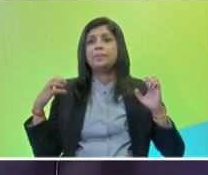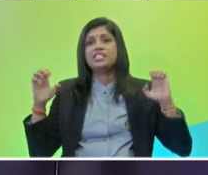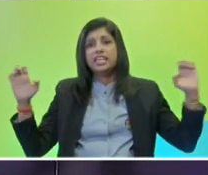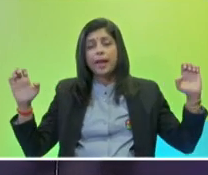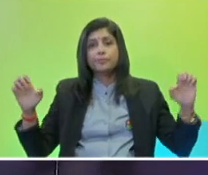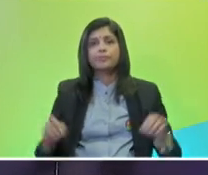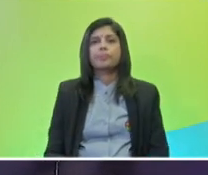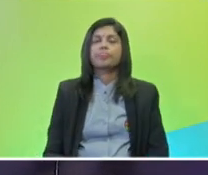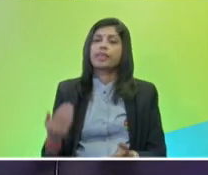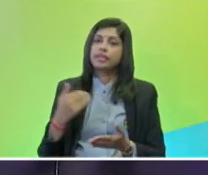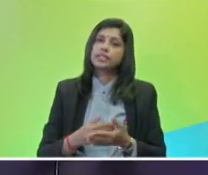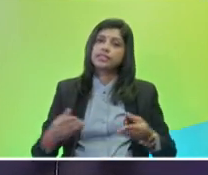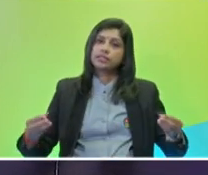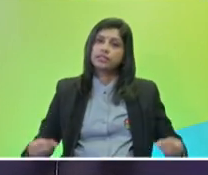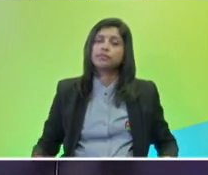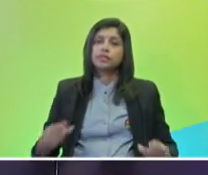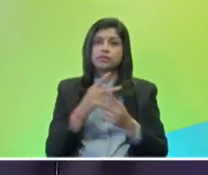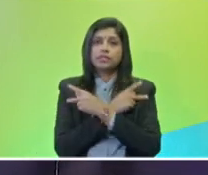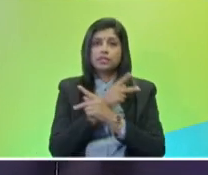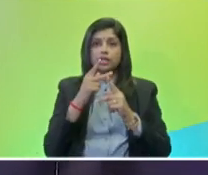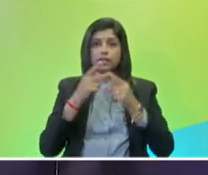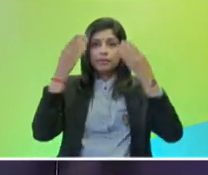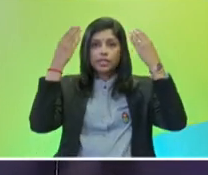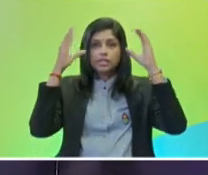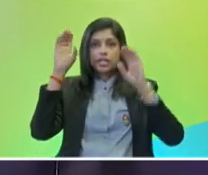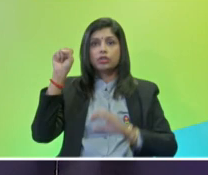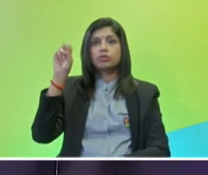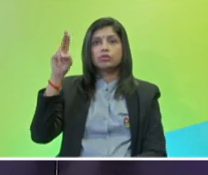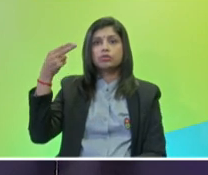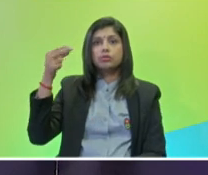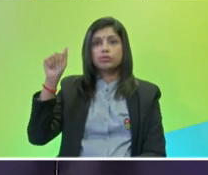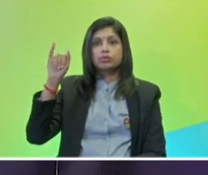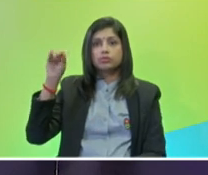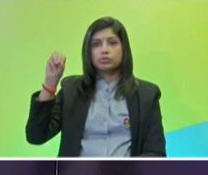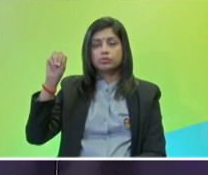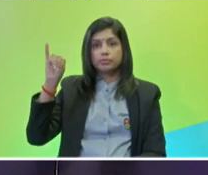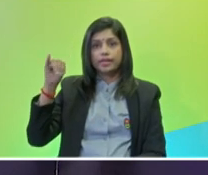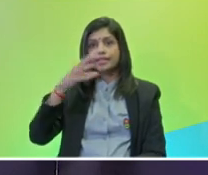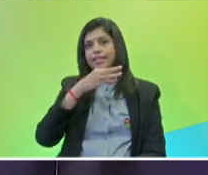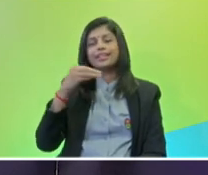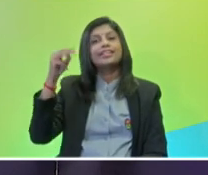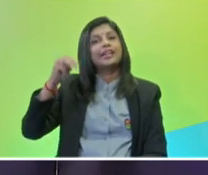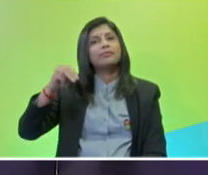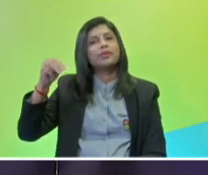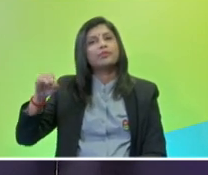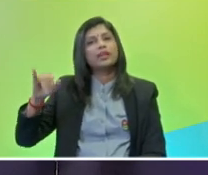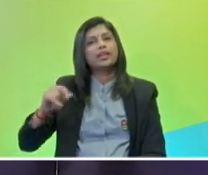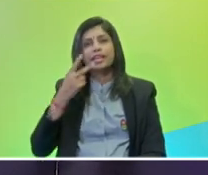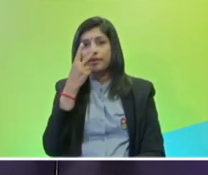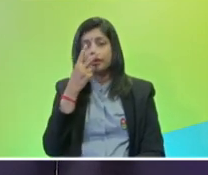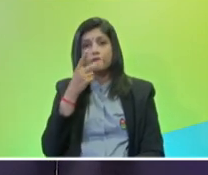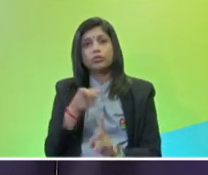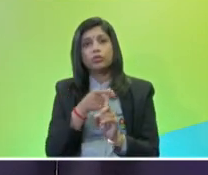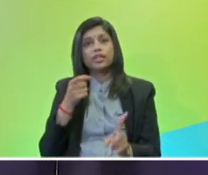Terima kasih banyak dan telah bersama dengan kami di dalam penaksiran bilik